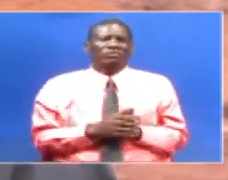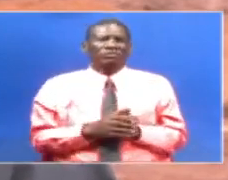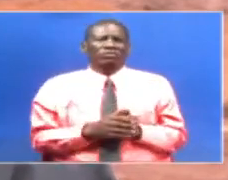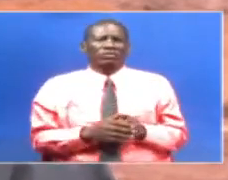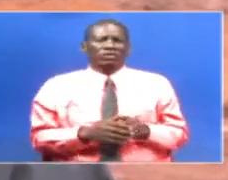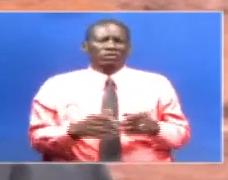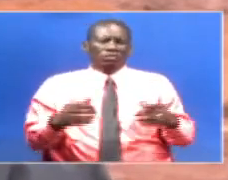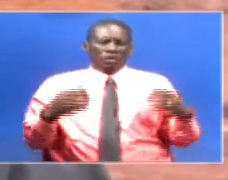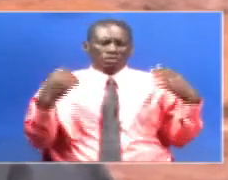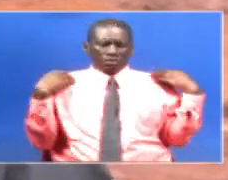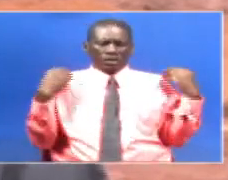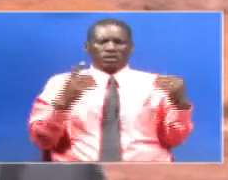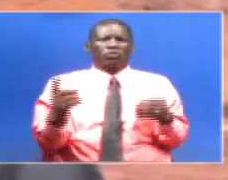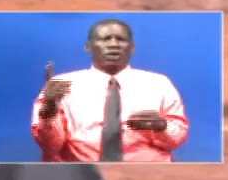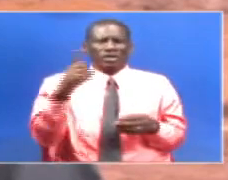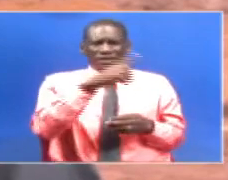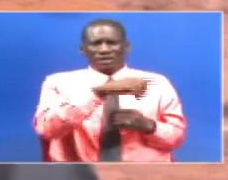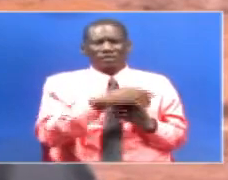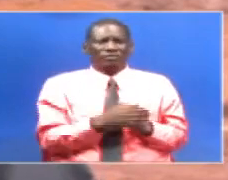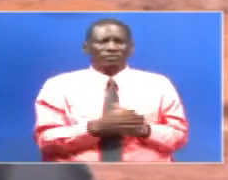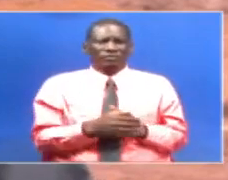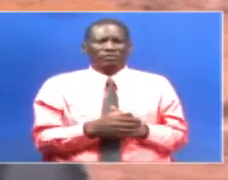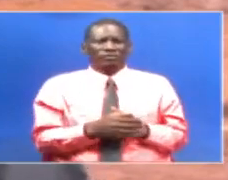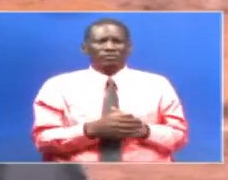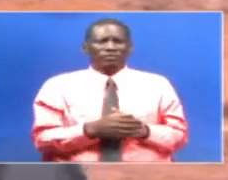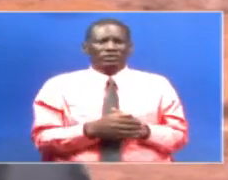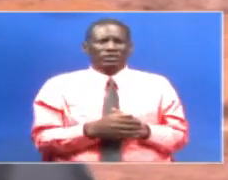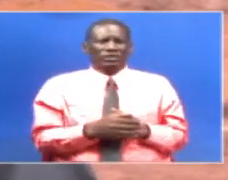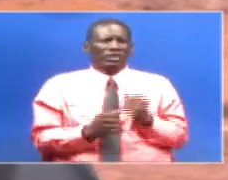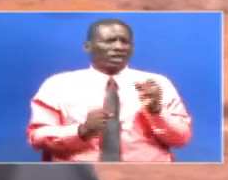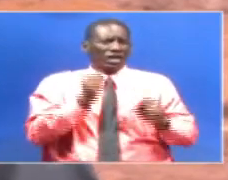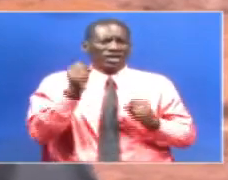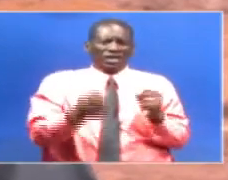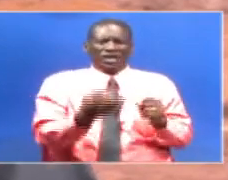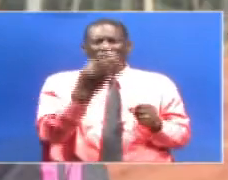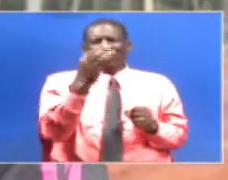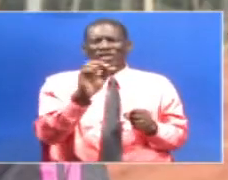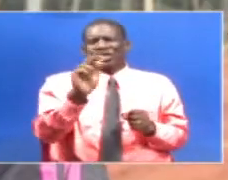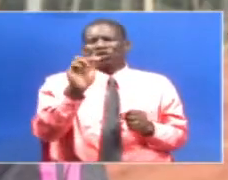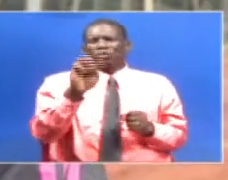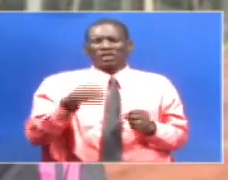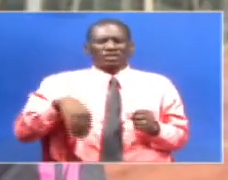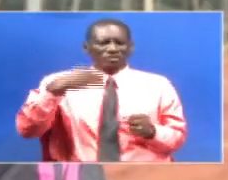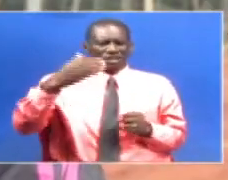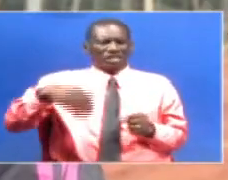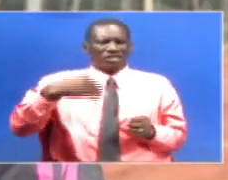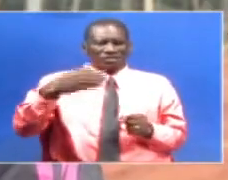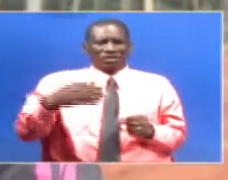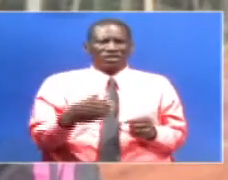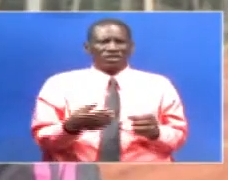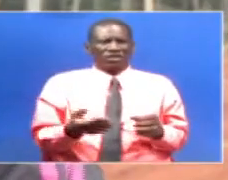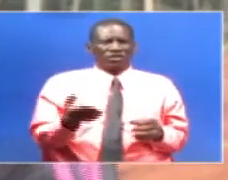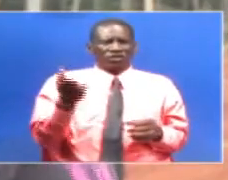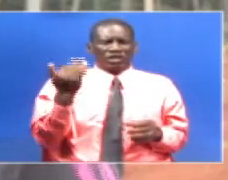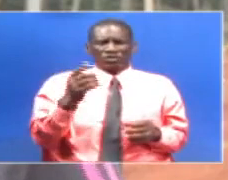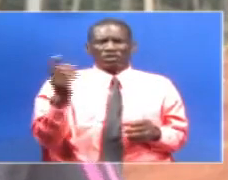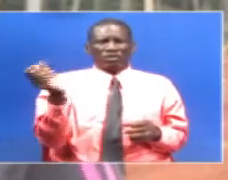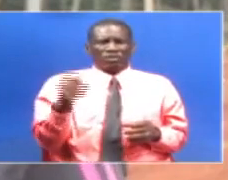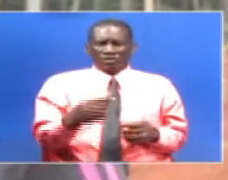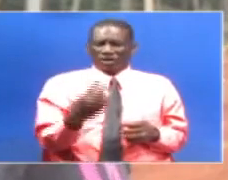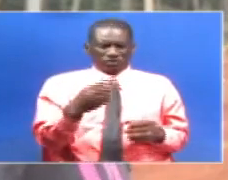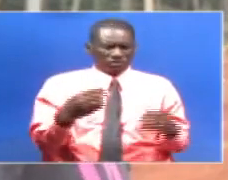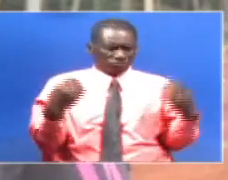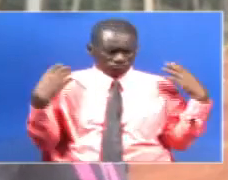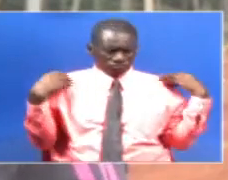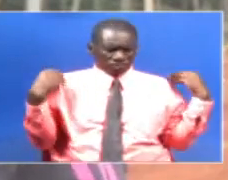Mazoezi yangu kwa siku na cover 30 kilometers per day. For the last 1 month nimeona mazoezi